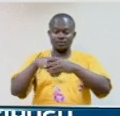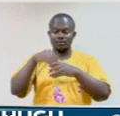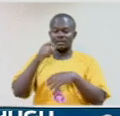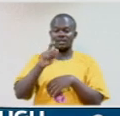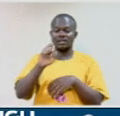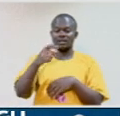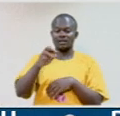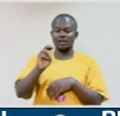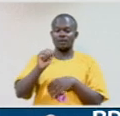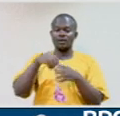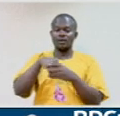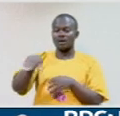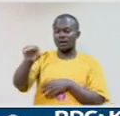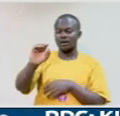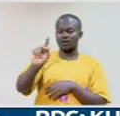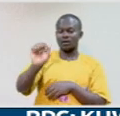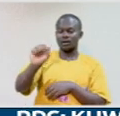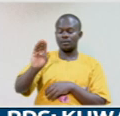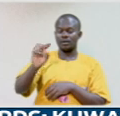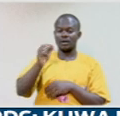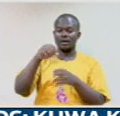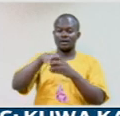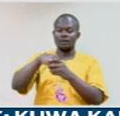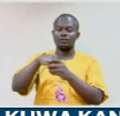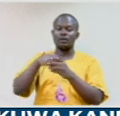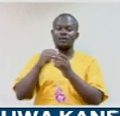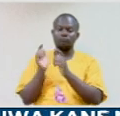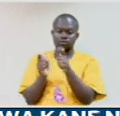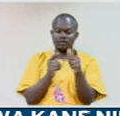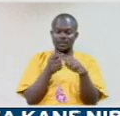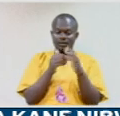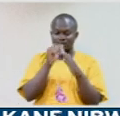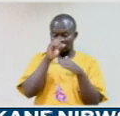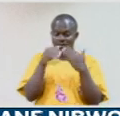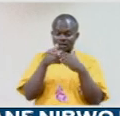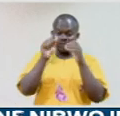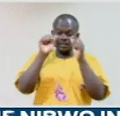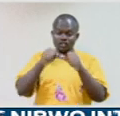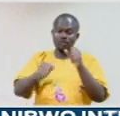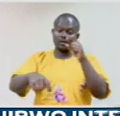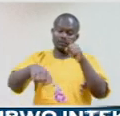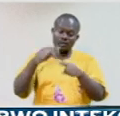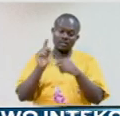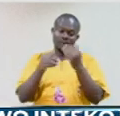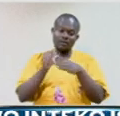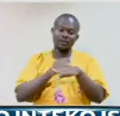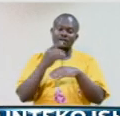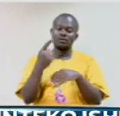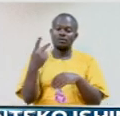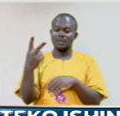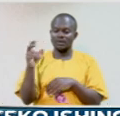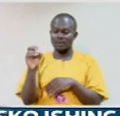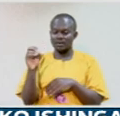ko kwa kabuga hariya igikondo hari harunze intwaro kandi ntera hamwe zishobora kwica abantu barenga